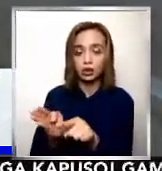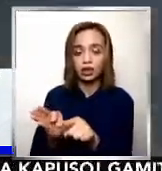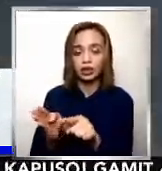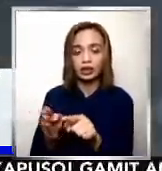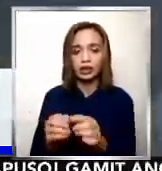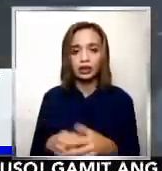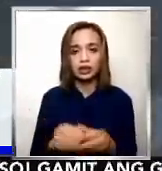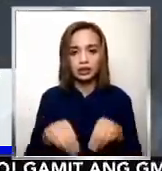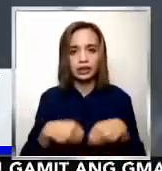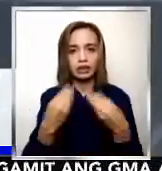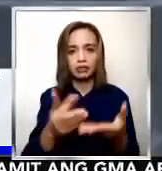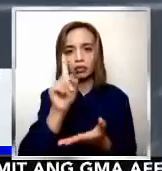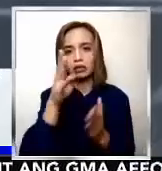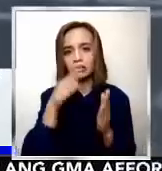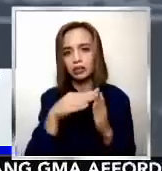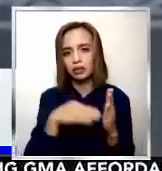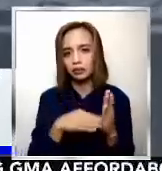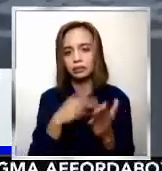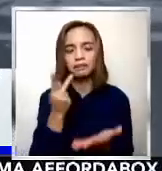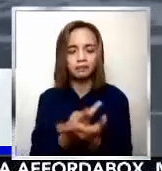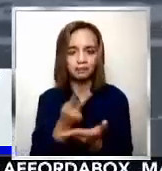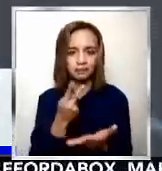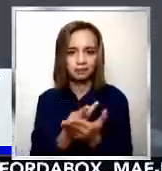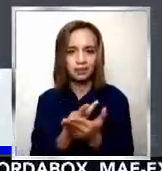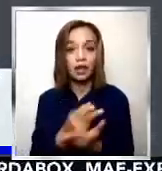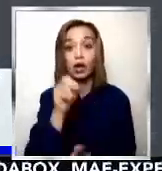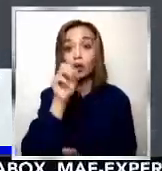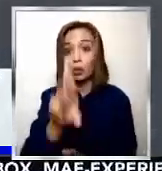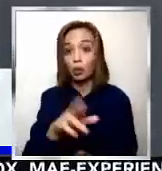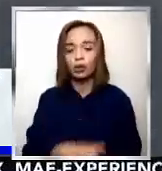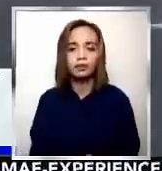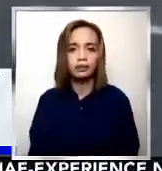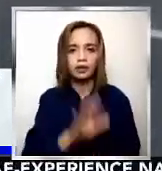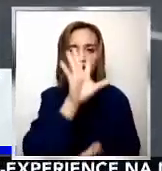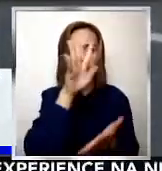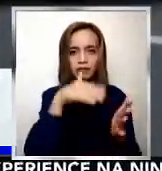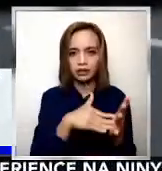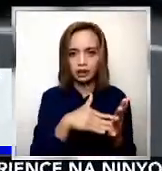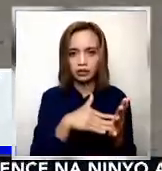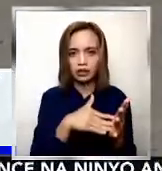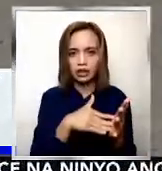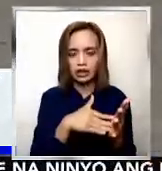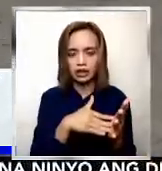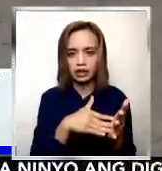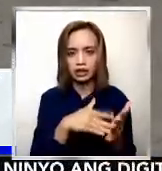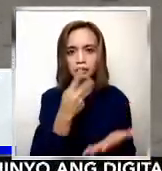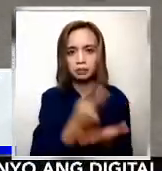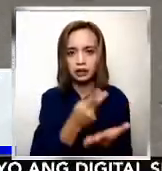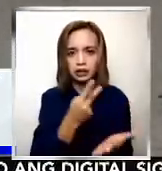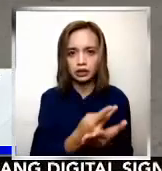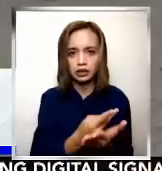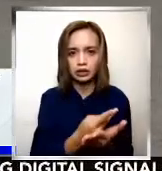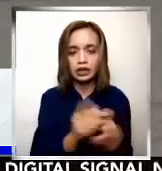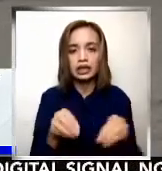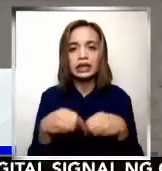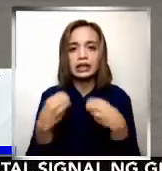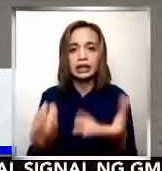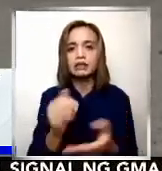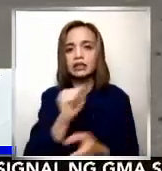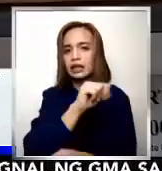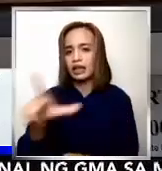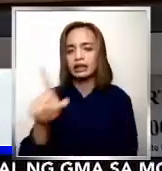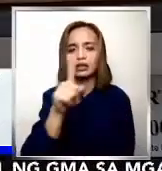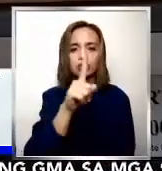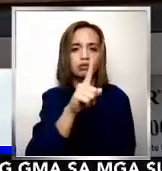pesos para ayudahan ng tig 5,000 ang nasa 178,000 na tsuper ng NCR at Regions 3 and